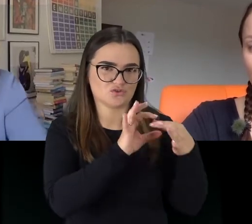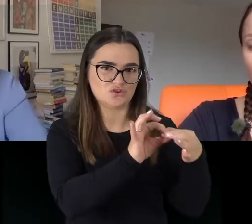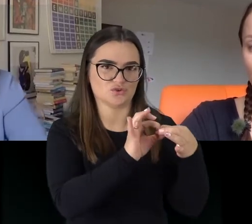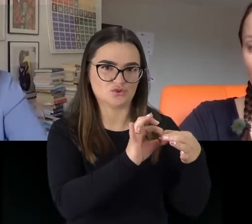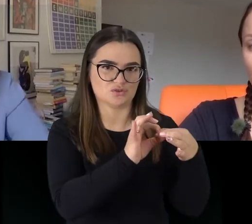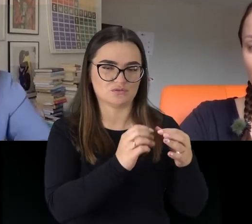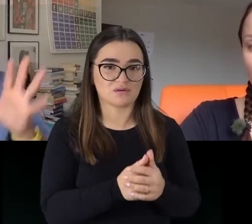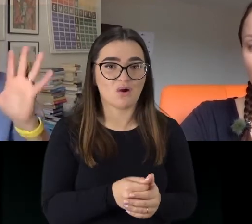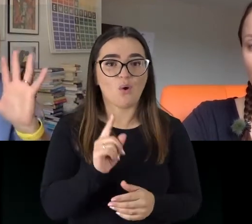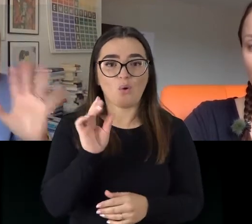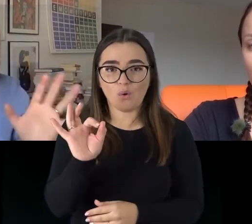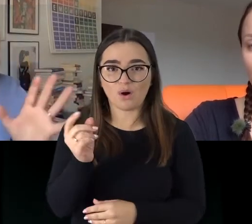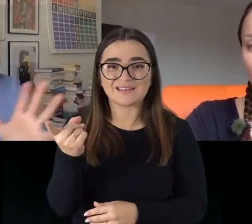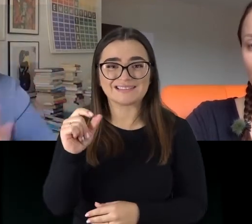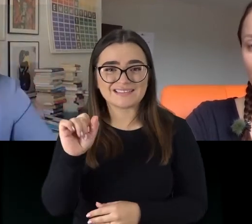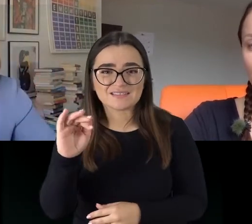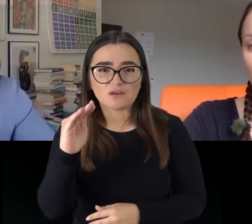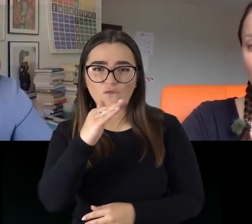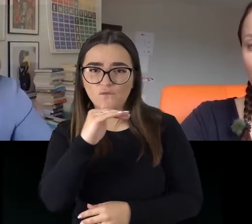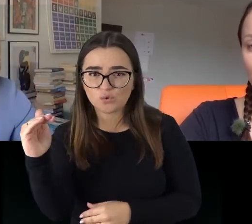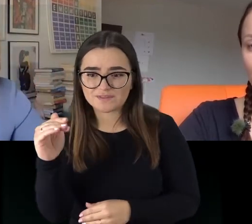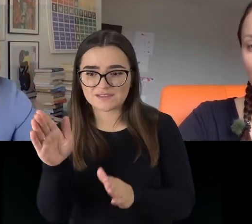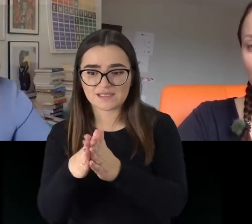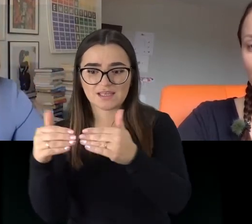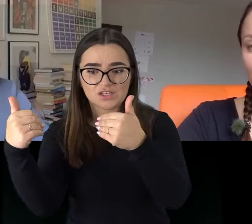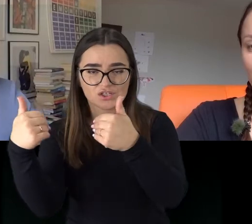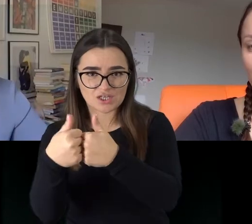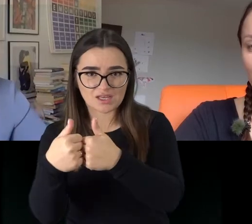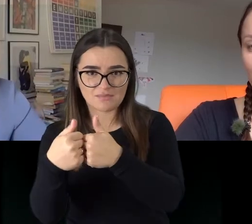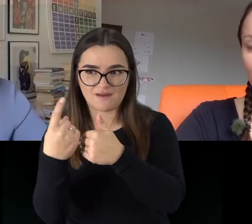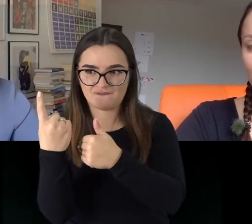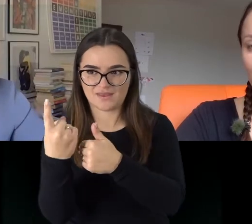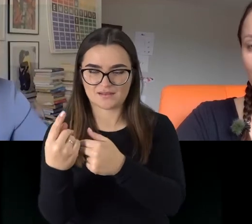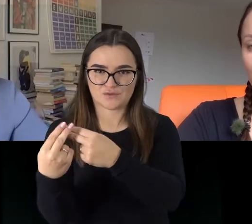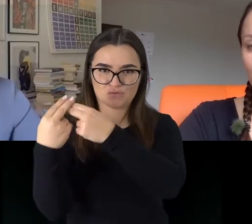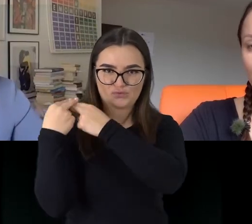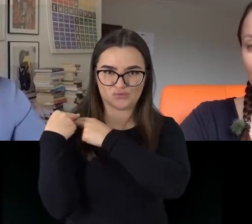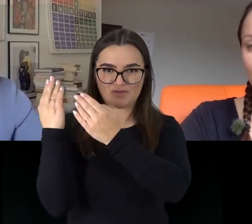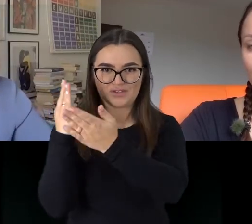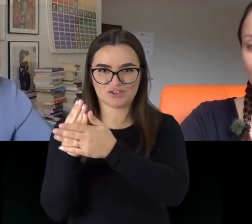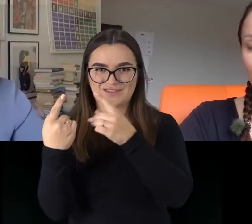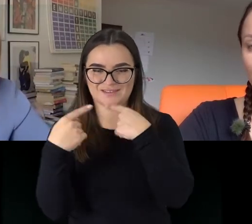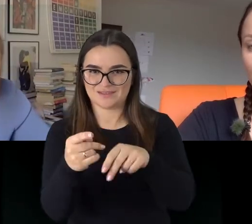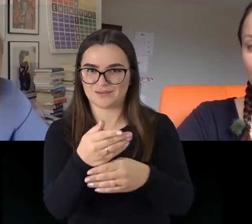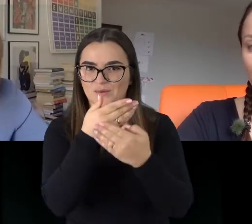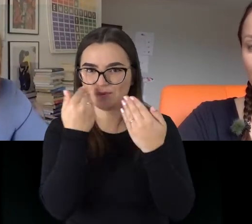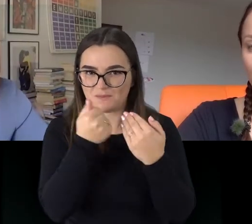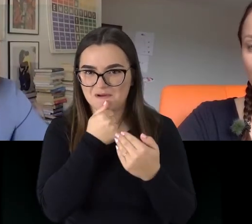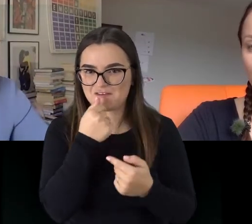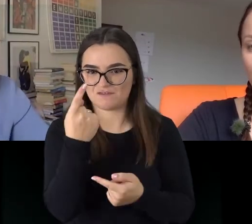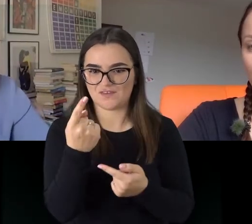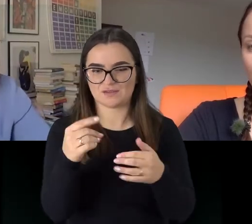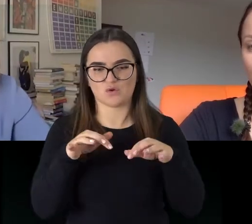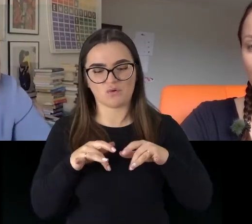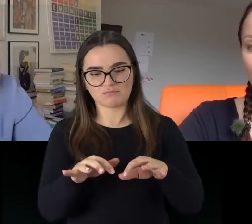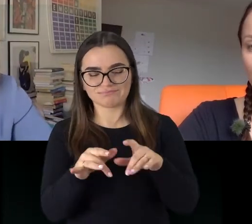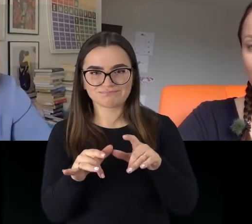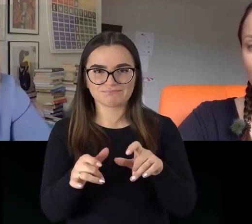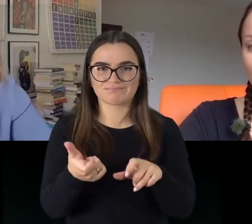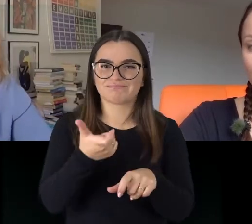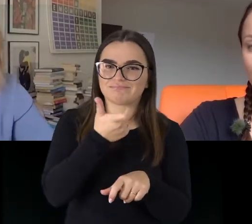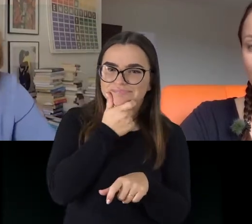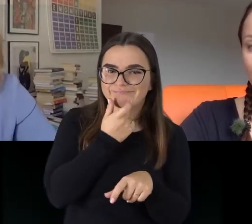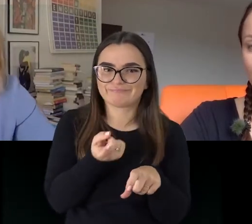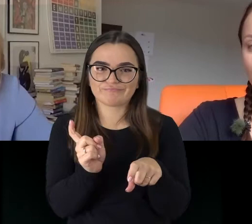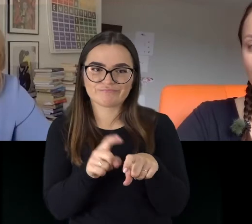Štai disfunkciniai šeimoje visą laiką vienas veža už kitus, ar ne, vienas sėdi prie kompiuterio.